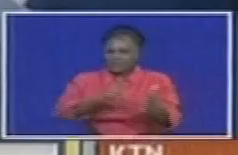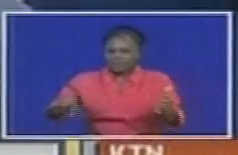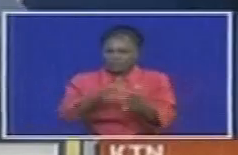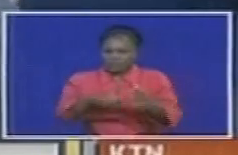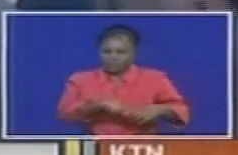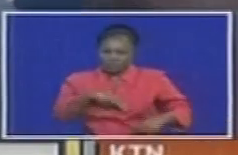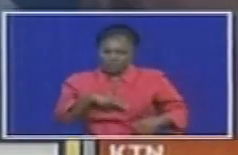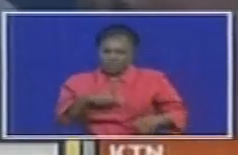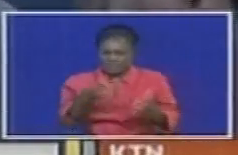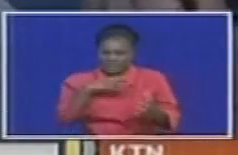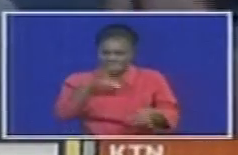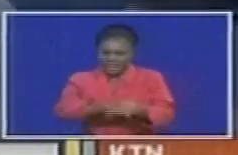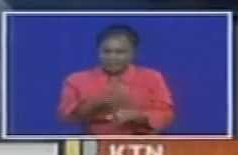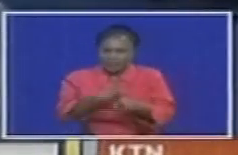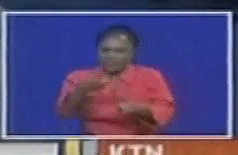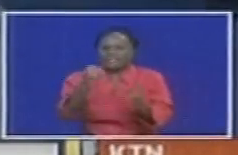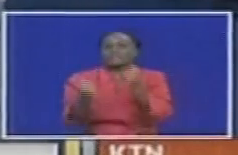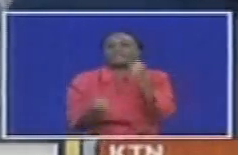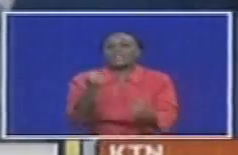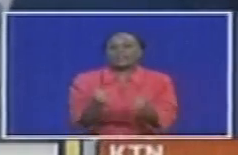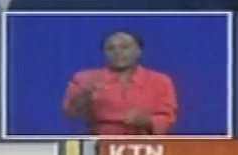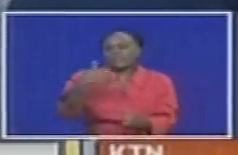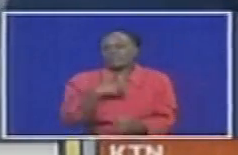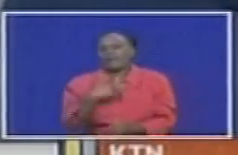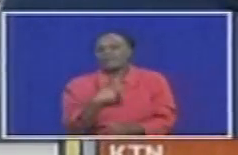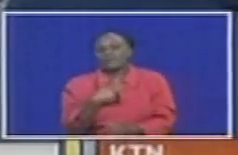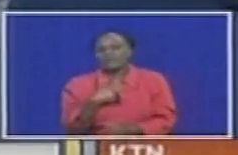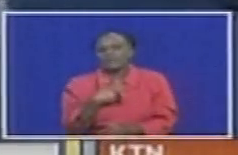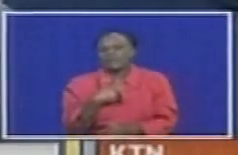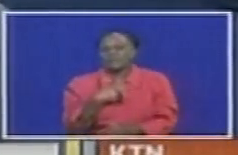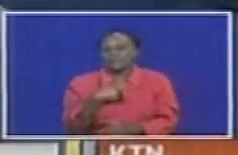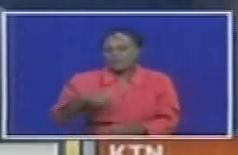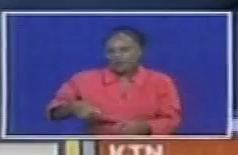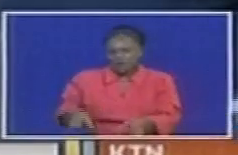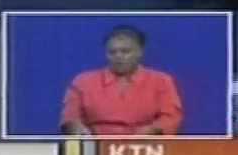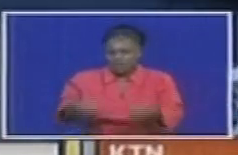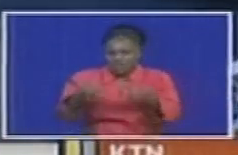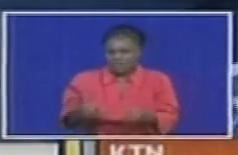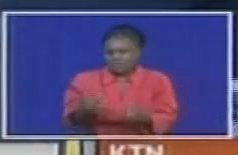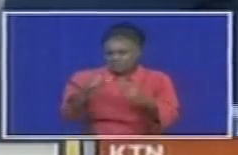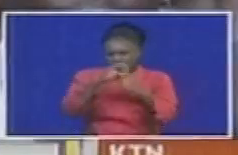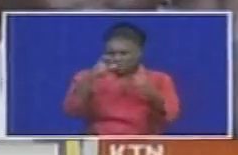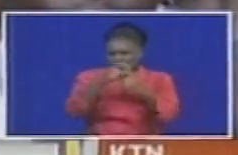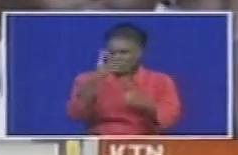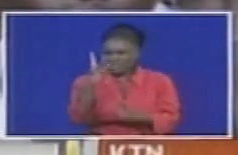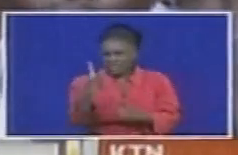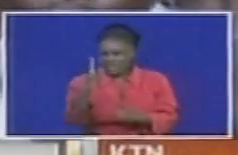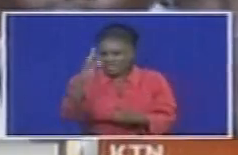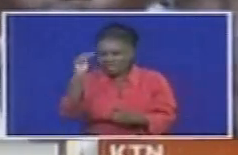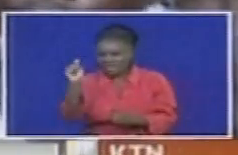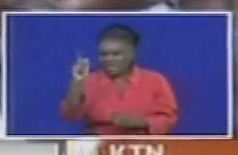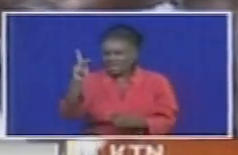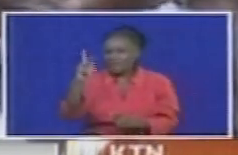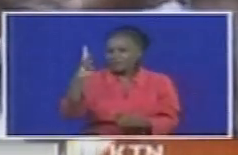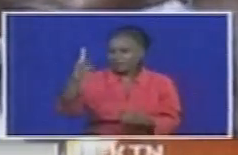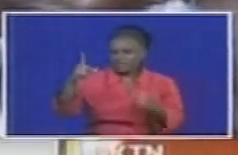kwa gari yao. Kuna silaha zilikuwa kwa hao vijana walikuwa nayo kwa gari. Vitu kama grenades nne na AK47. Tumekuwa